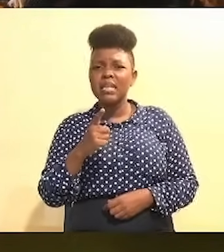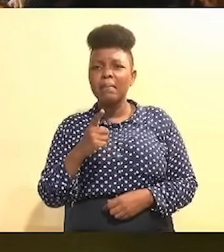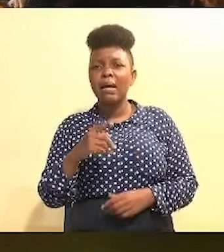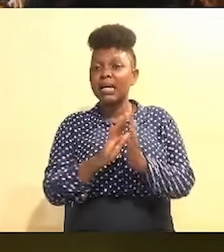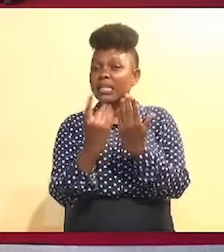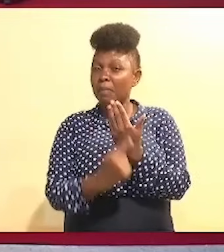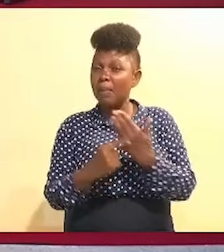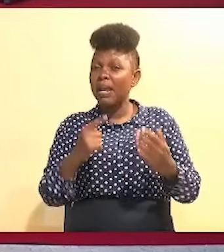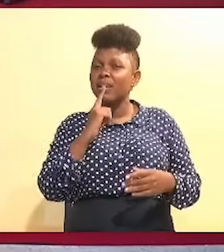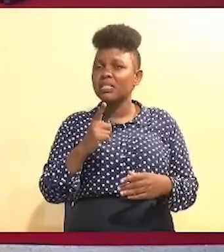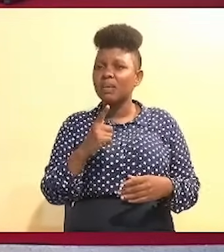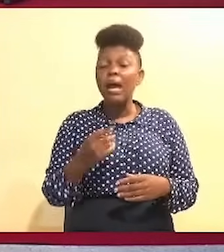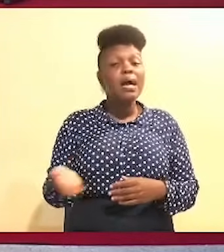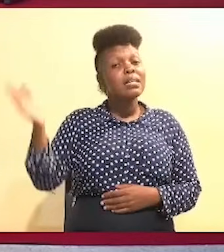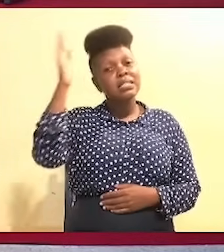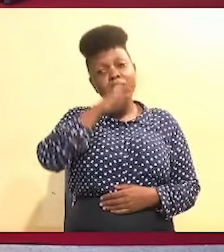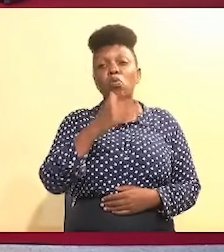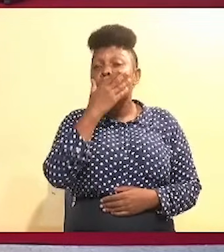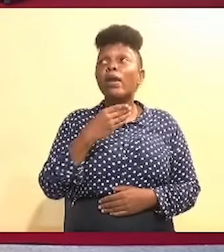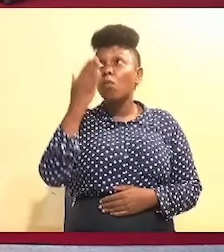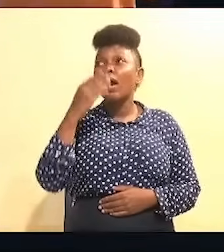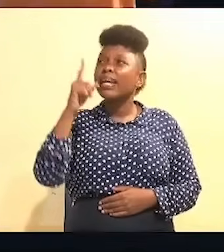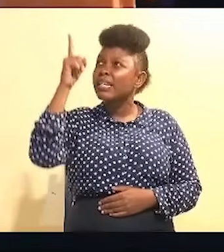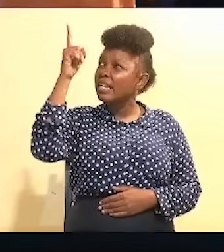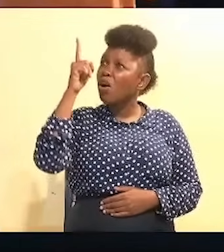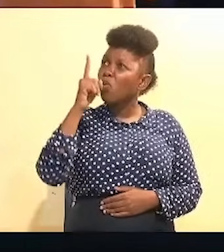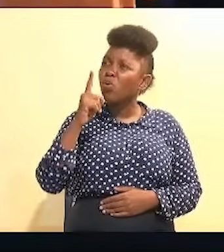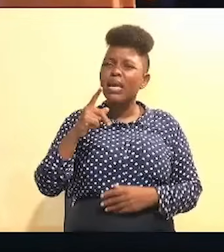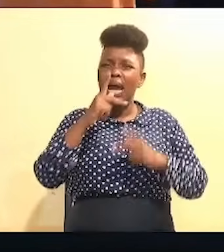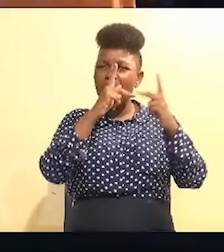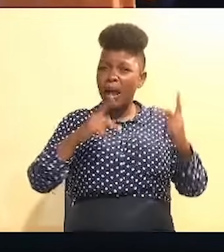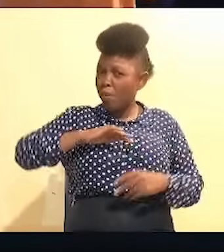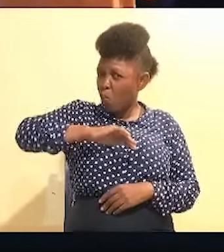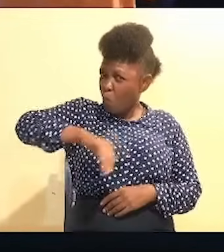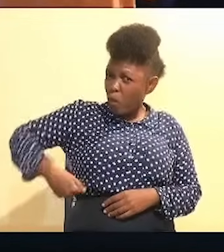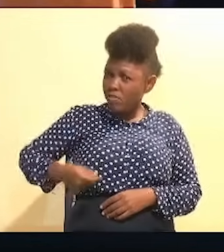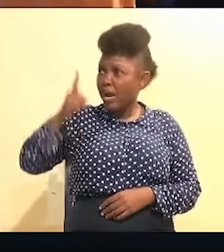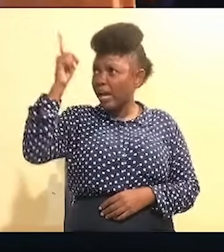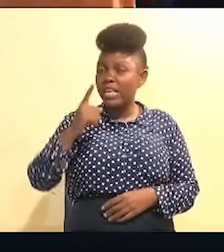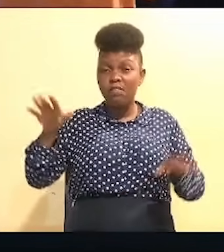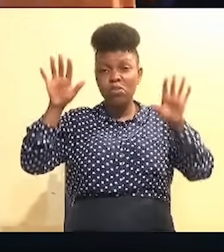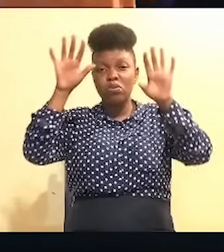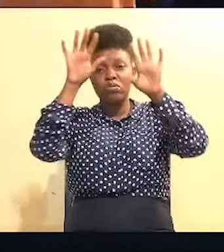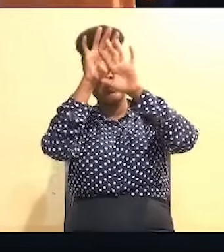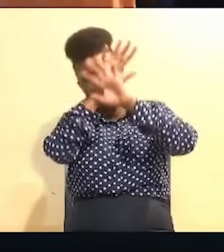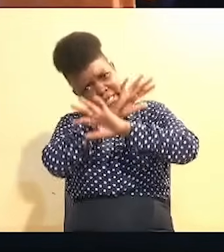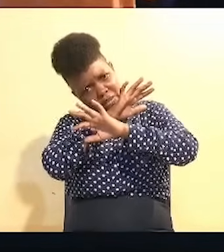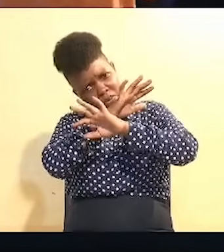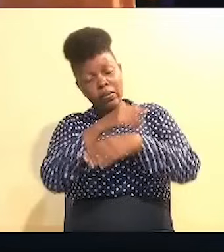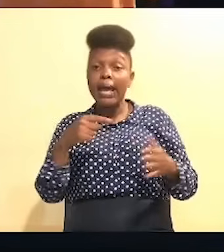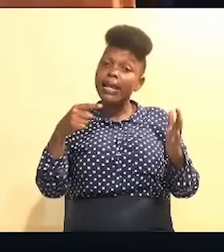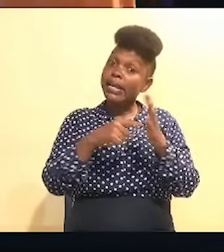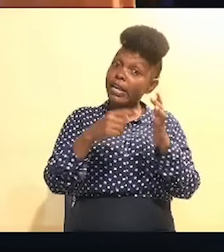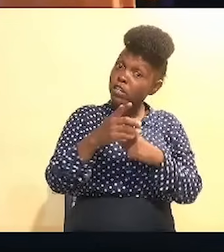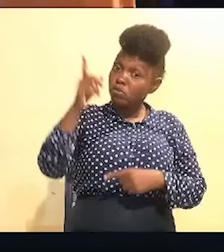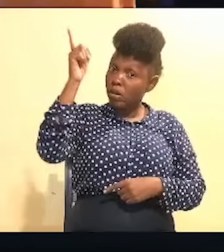3:10, anasema siku ya Bwana itakuja kama mwivi ajavyo usiku. Ah, Yesu